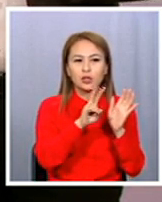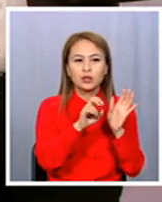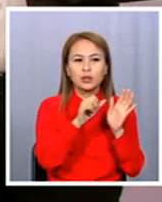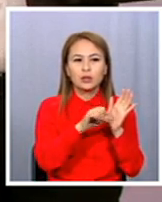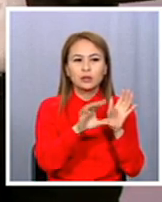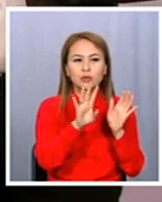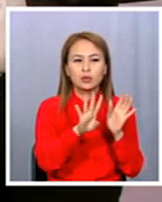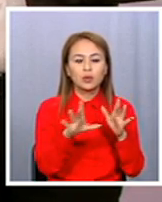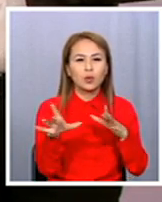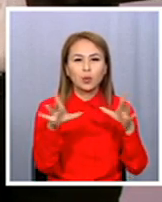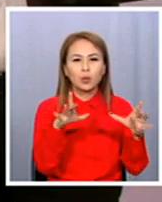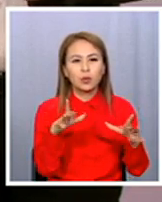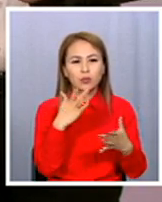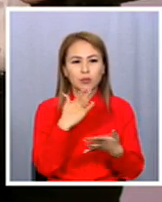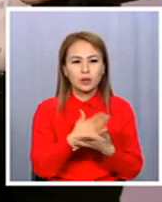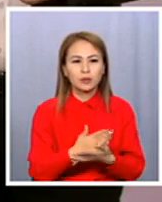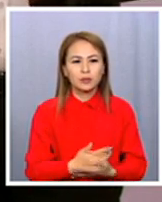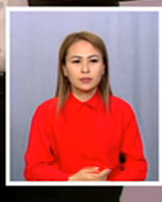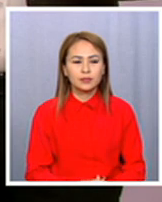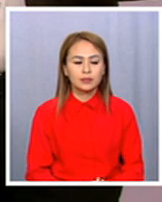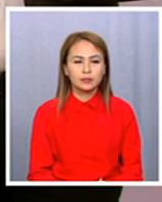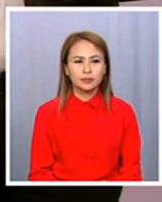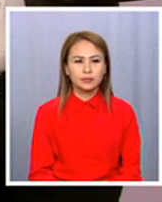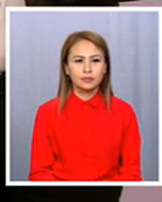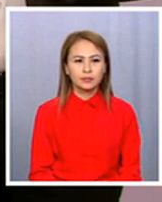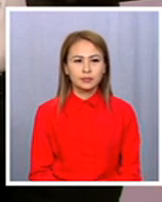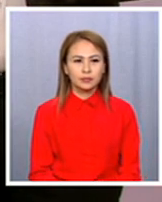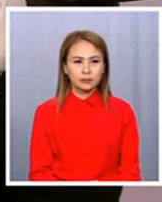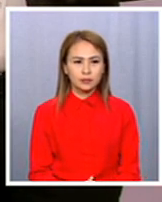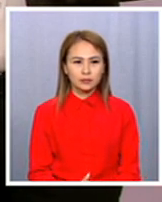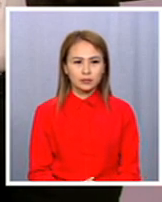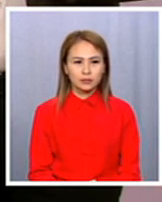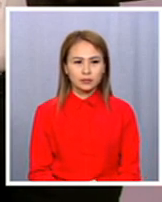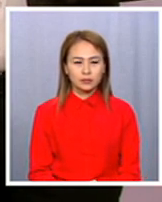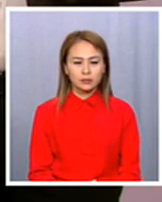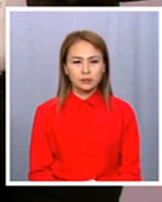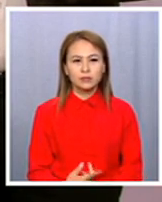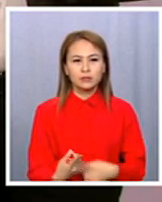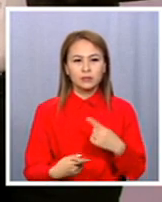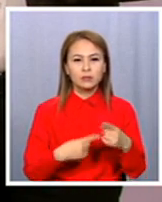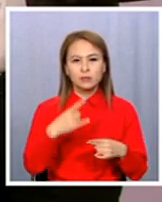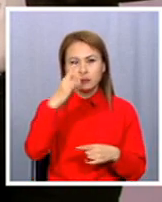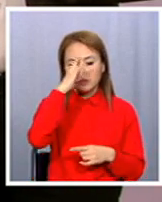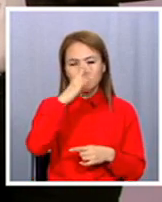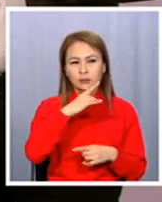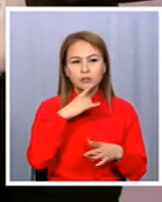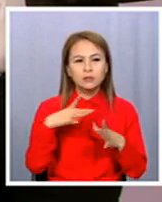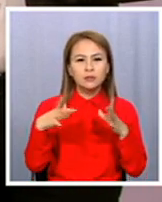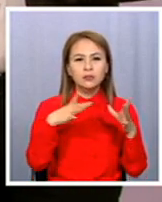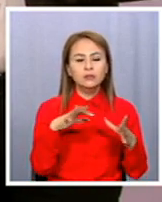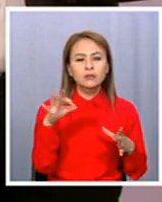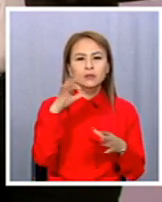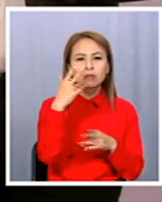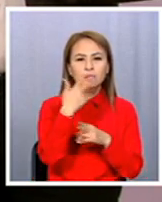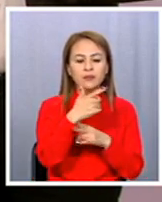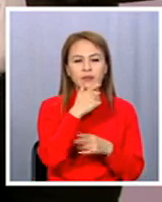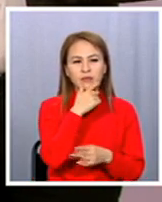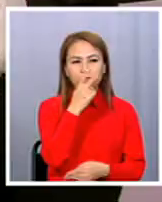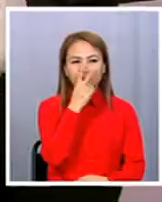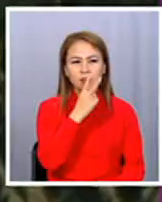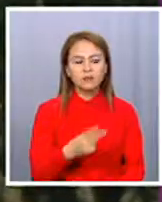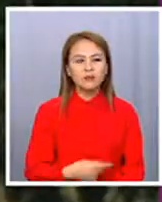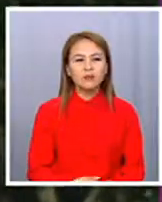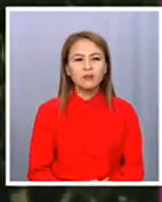48264 көл бар екен. Енді кезекте балалар, Қазақстанның көлдері туралы бейнематериалға назар